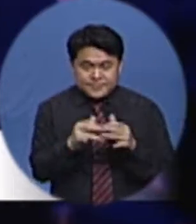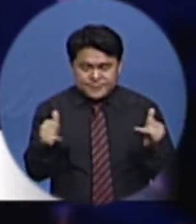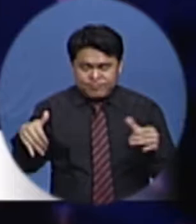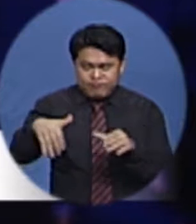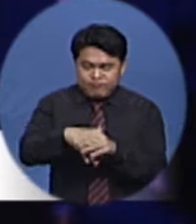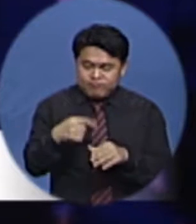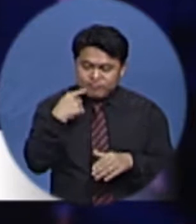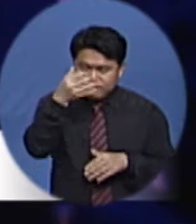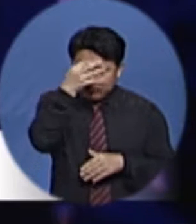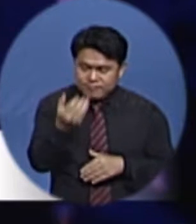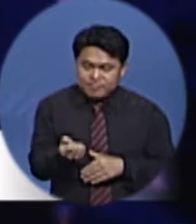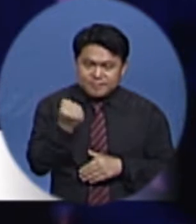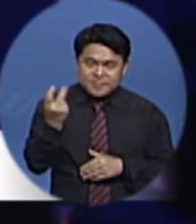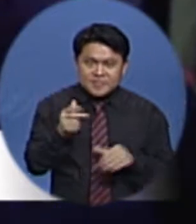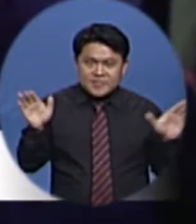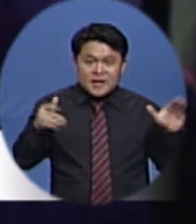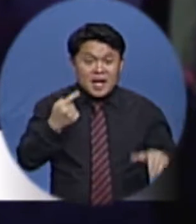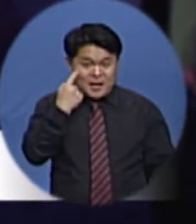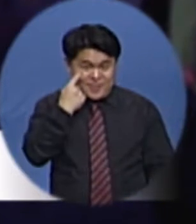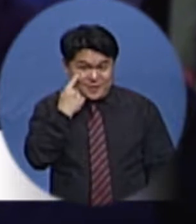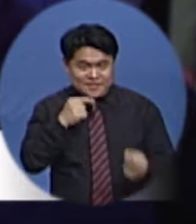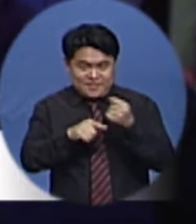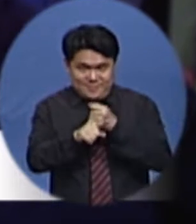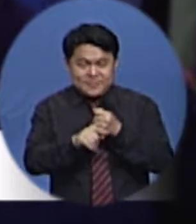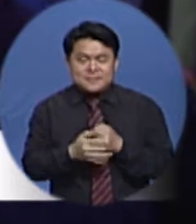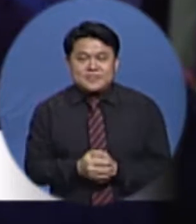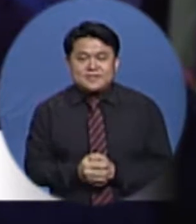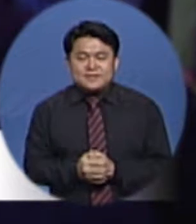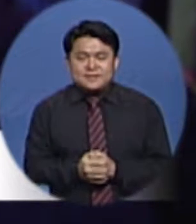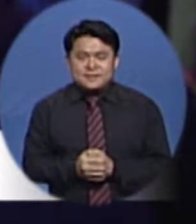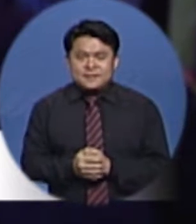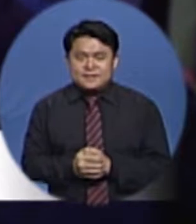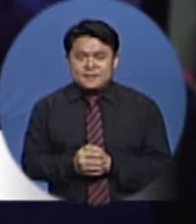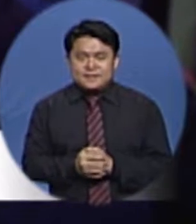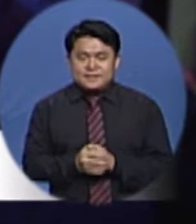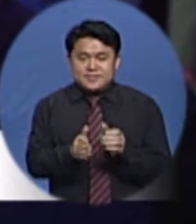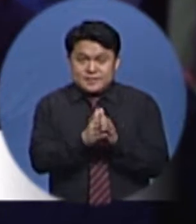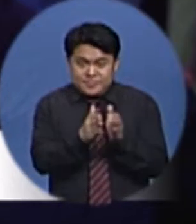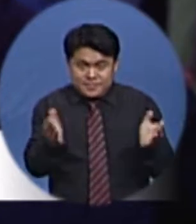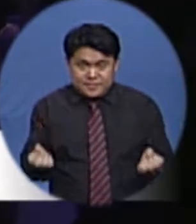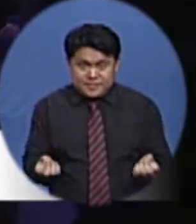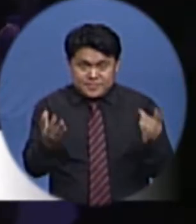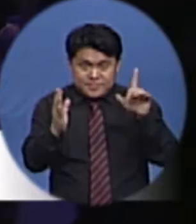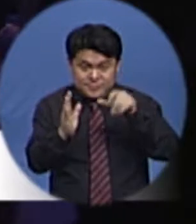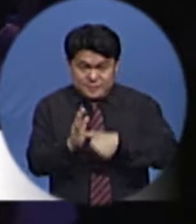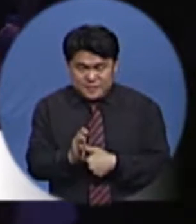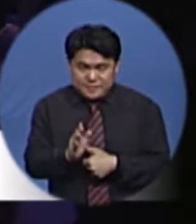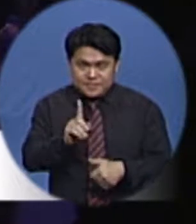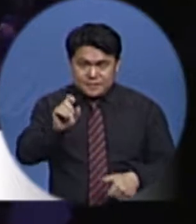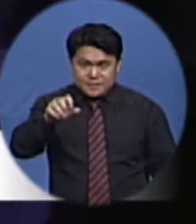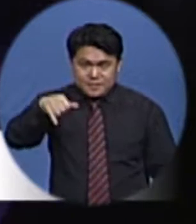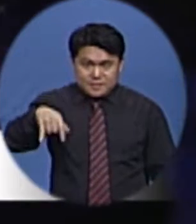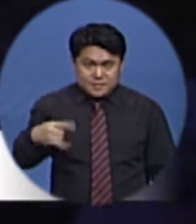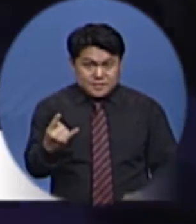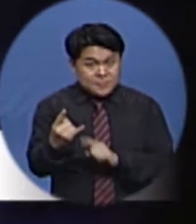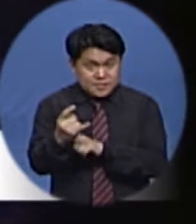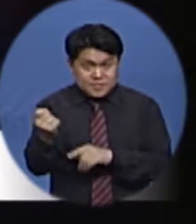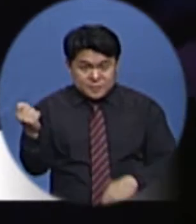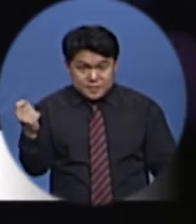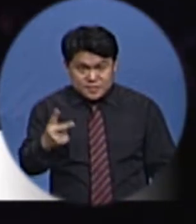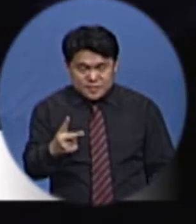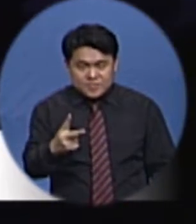통해 다시 날아오르자라는 의미를 갖고 있습니다. 이날 출범식에서는 리날레 방귀 대회장과